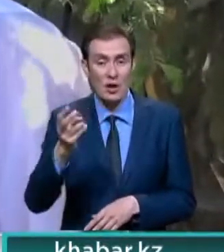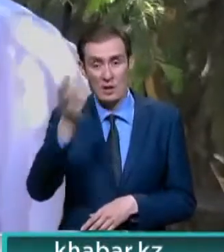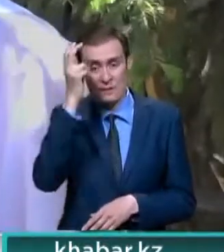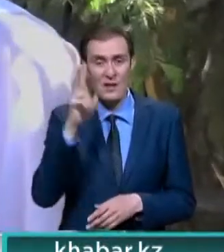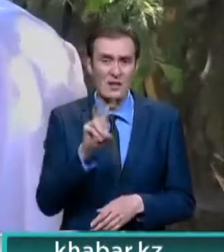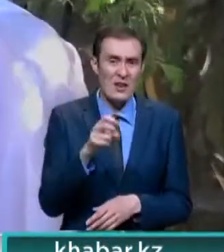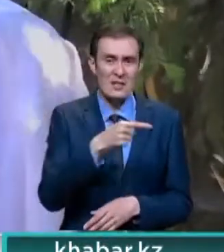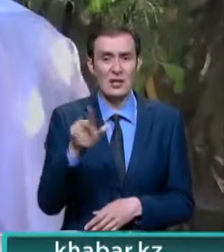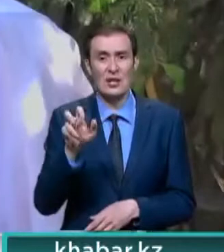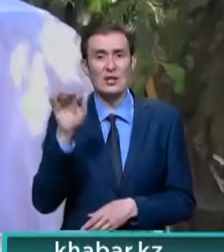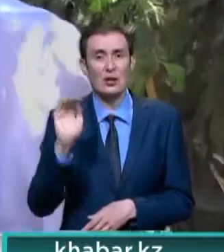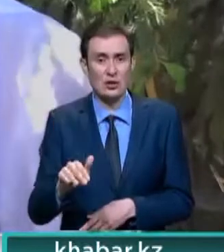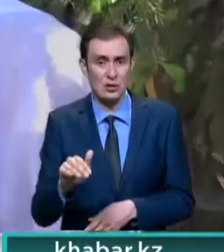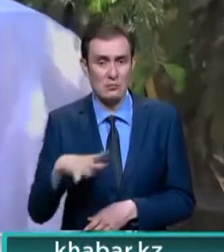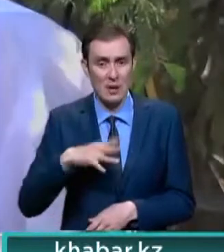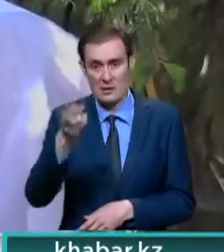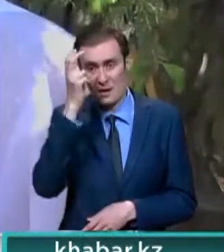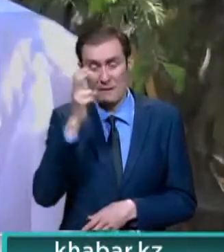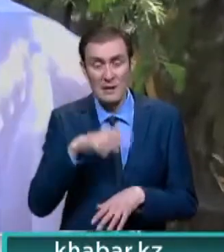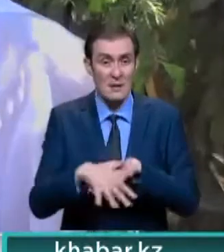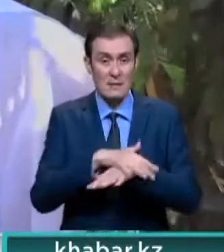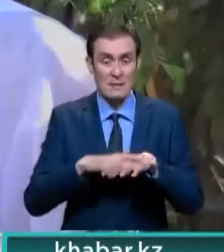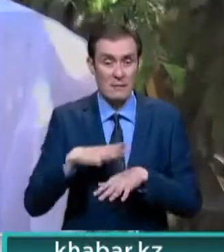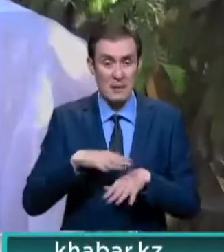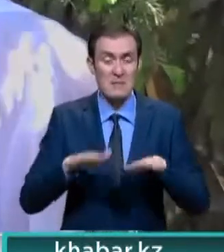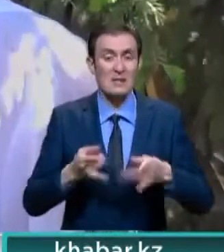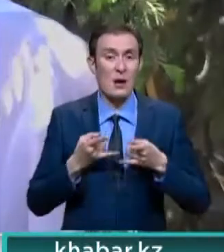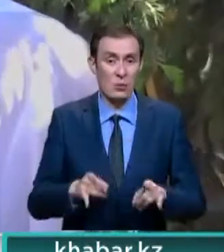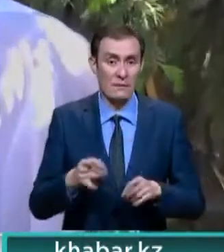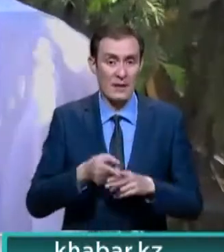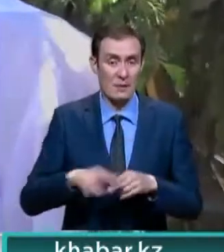Там 200-300 тысяч голов, там, потому что места окота, это в Жанибекском районе проходят.